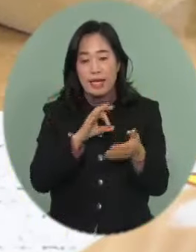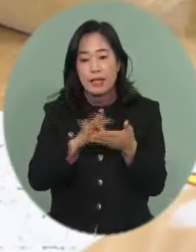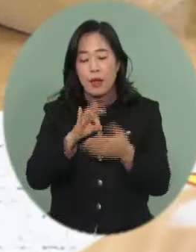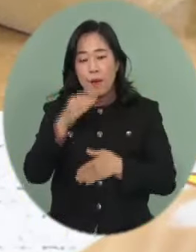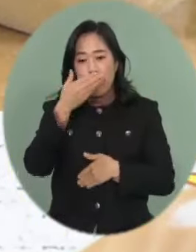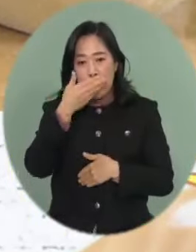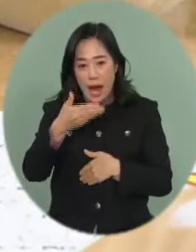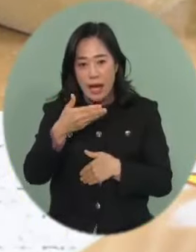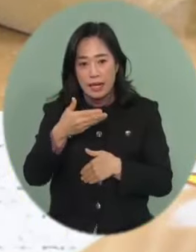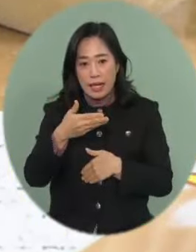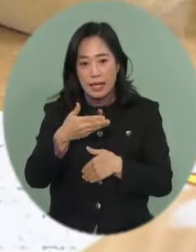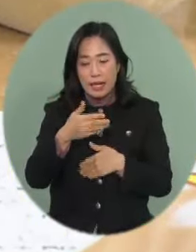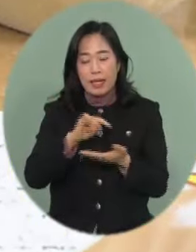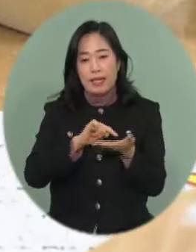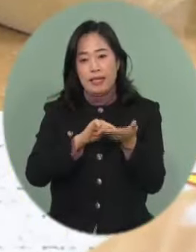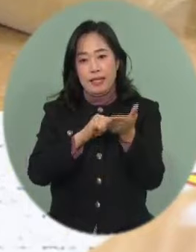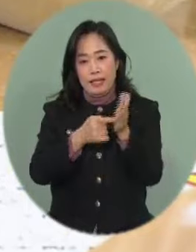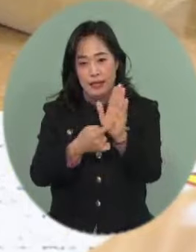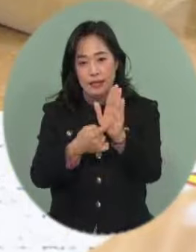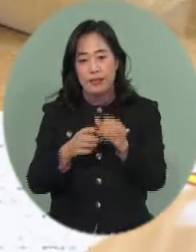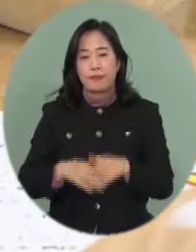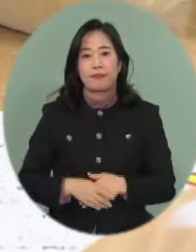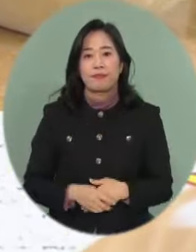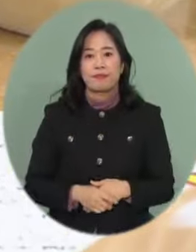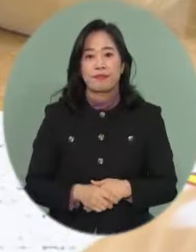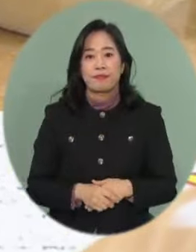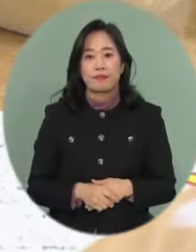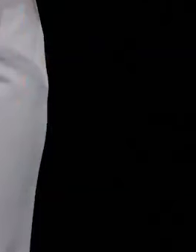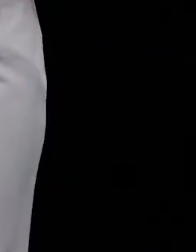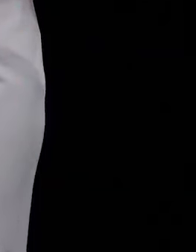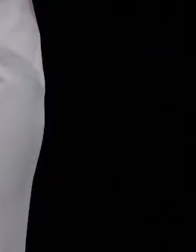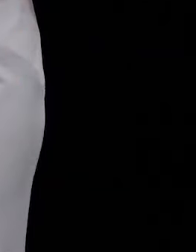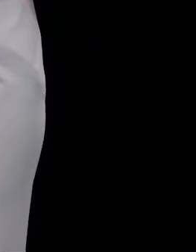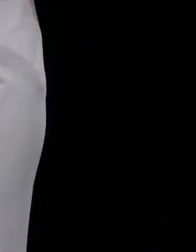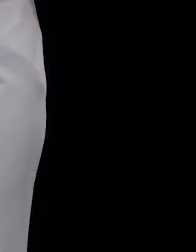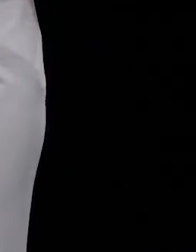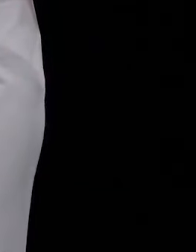하겠다고 밝혔습니다. MBC 뉴스 천홍입니다.